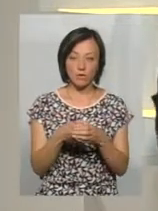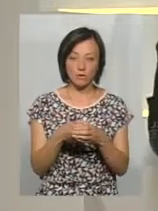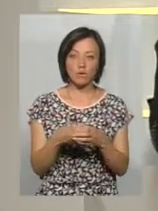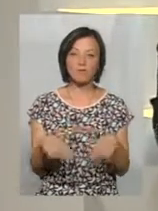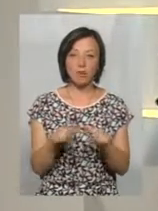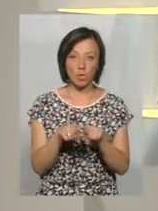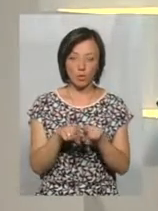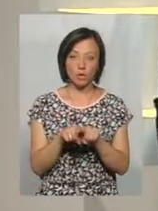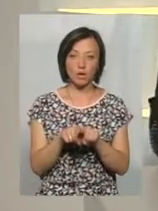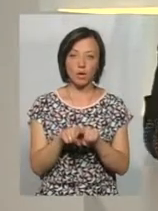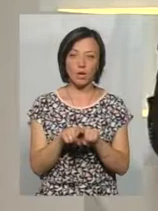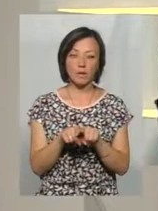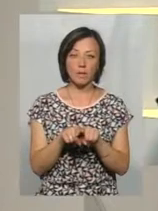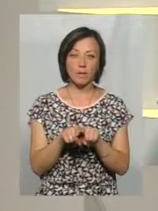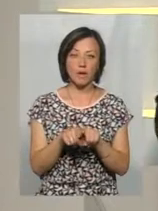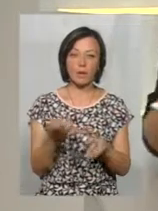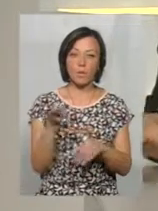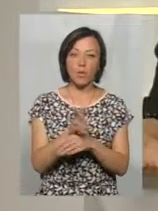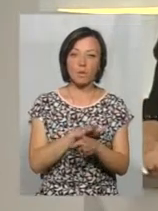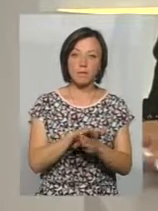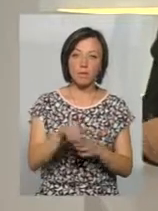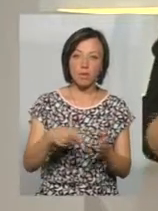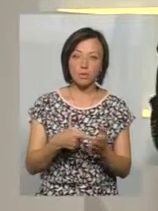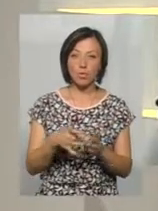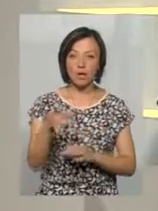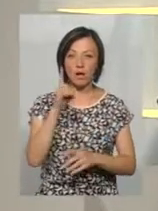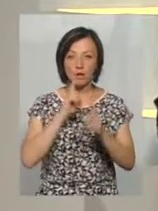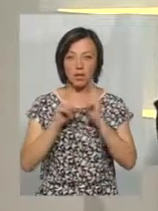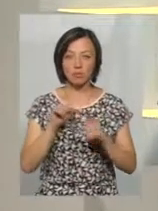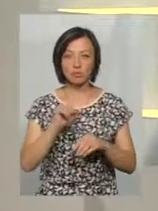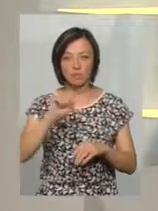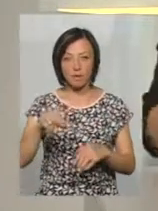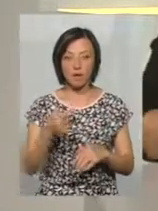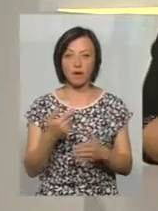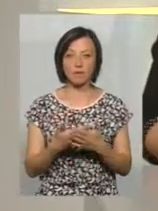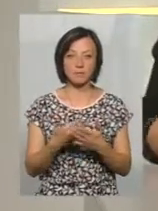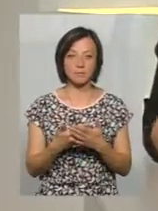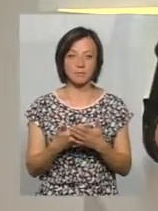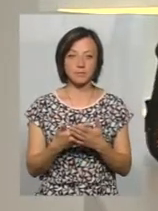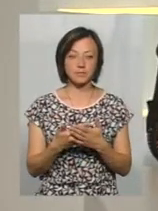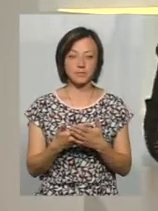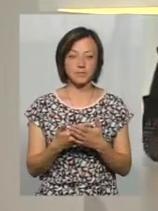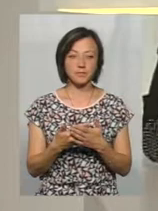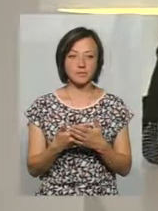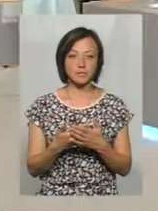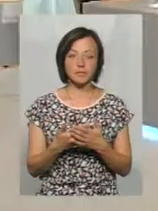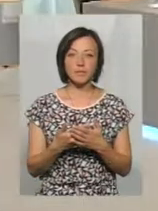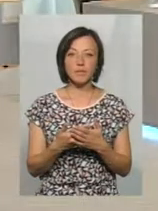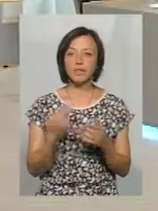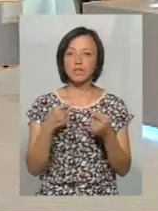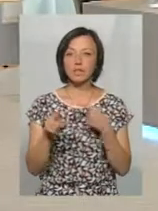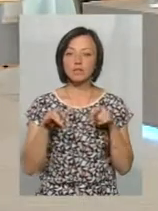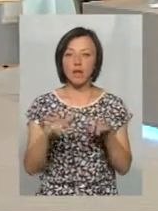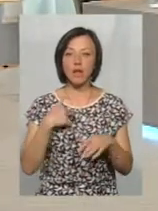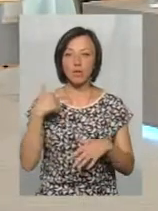вона все одно там приходить там, у міськвиконком чи у райраду, вона все одно щось там вимагає, там, виходить для спілкування. Як я